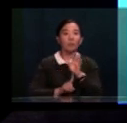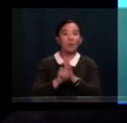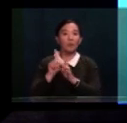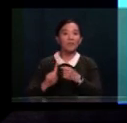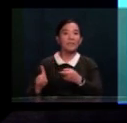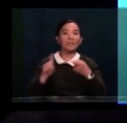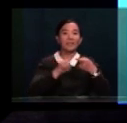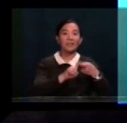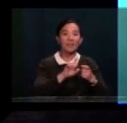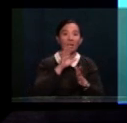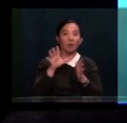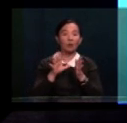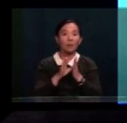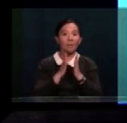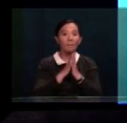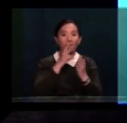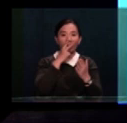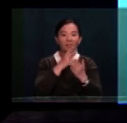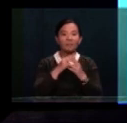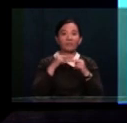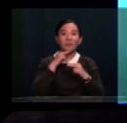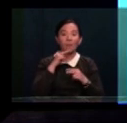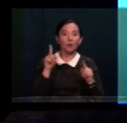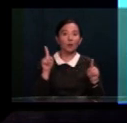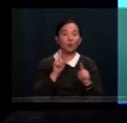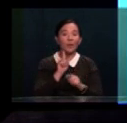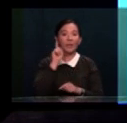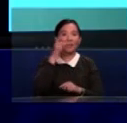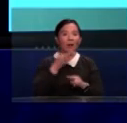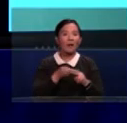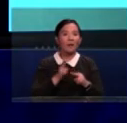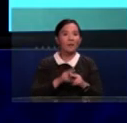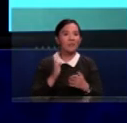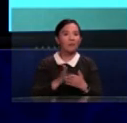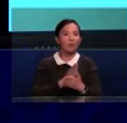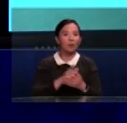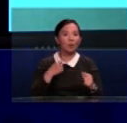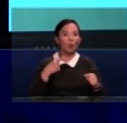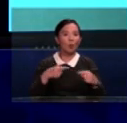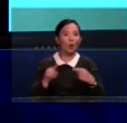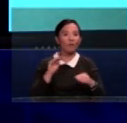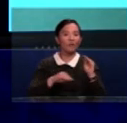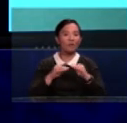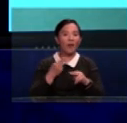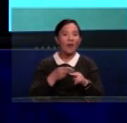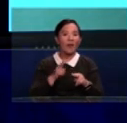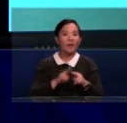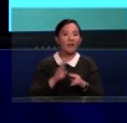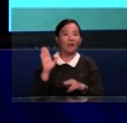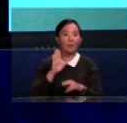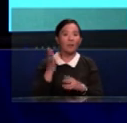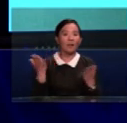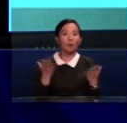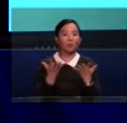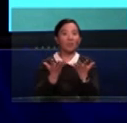присоединения электронов. Обратите внимание, что окислитель – это совершенно другое вещество. Это элемент, который